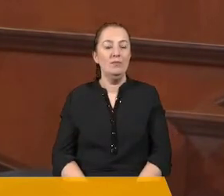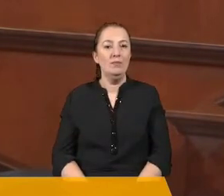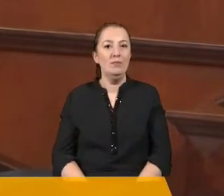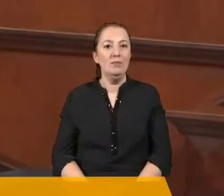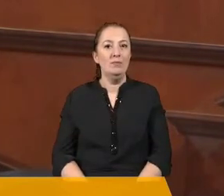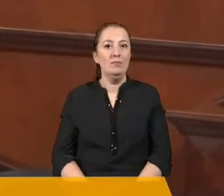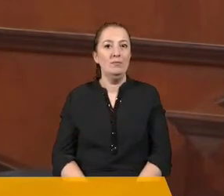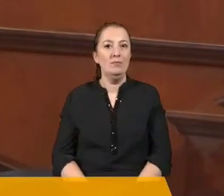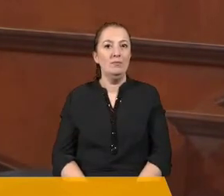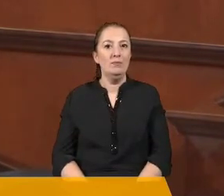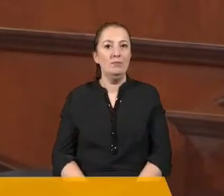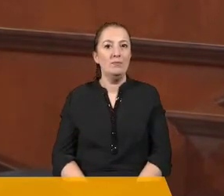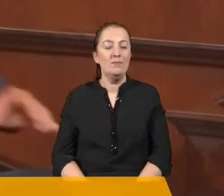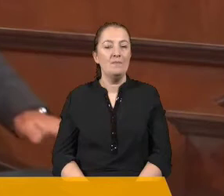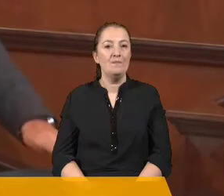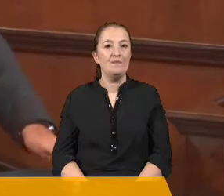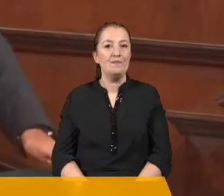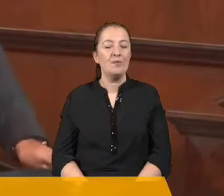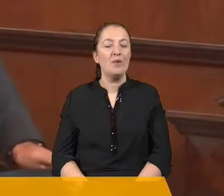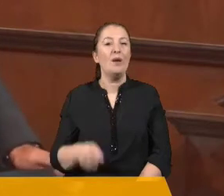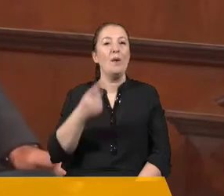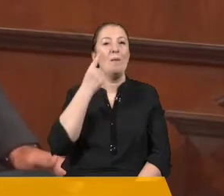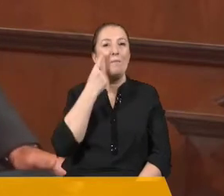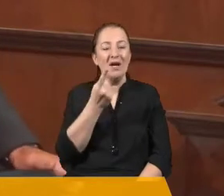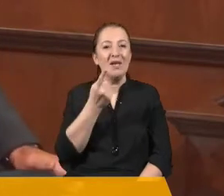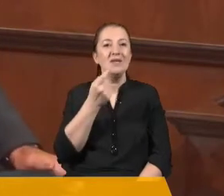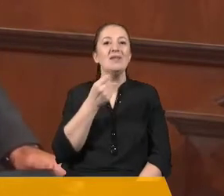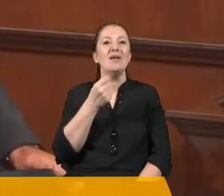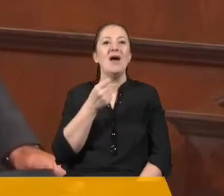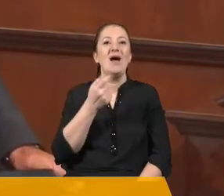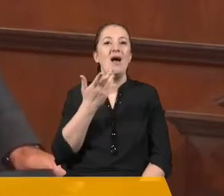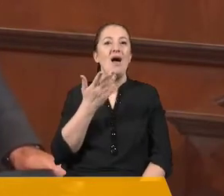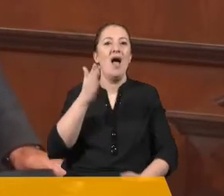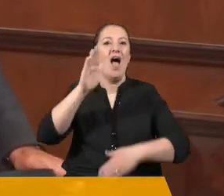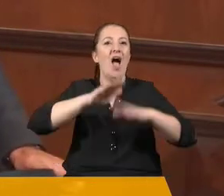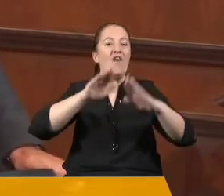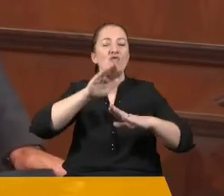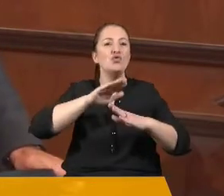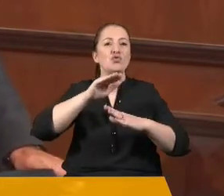Bakın havuz dolduruyor. Bakın kimsenin malında, mülünde,